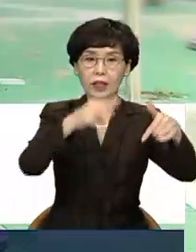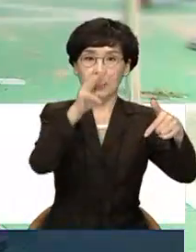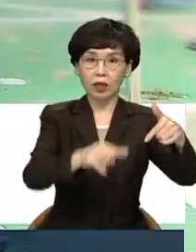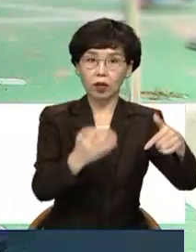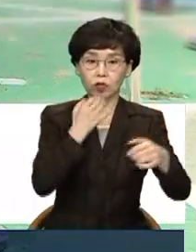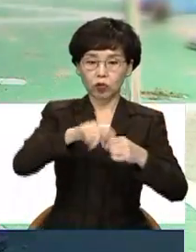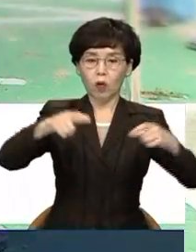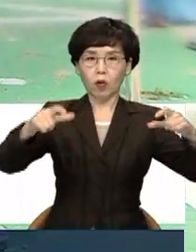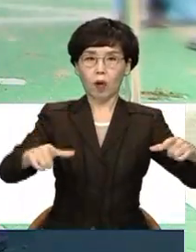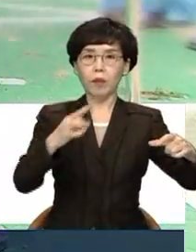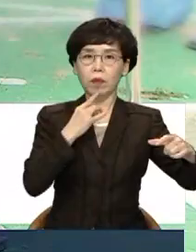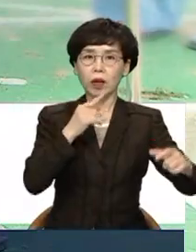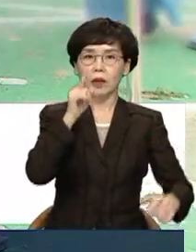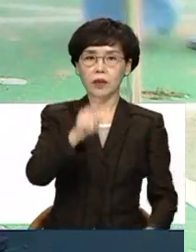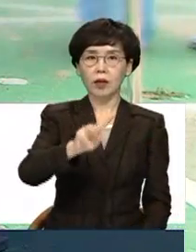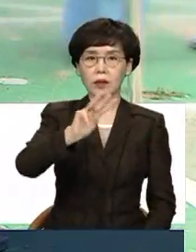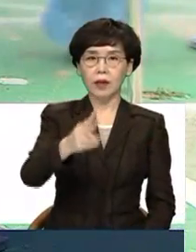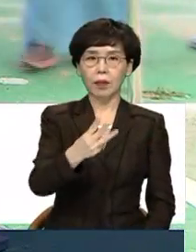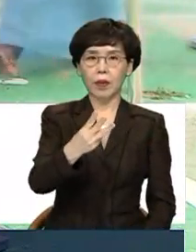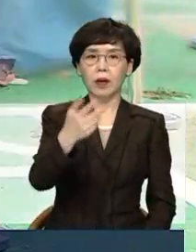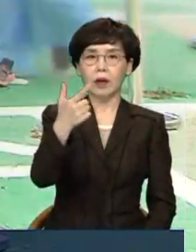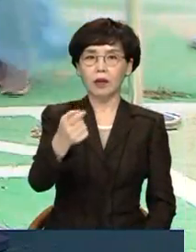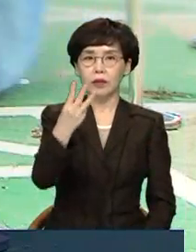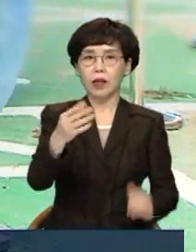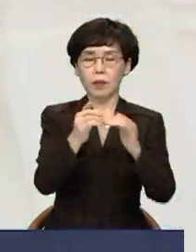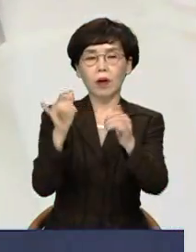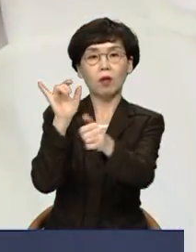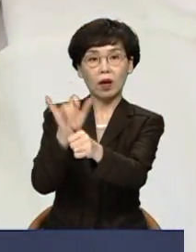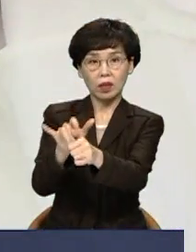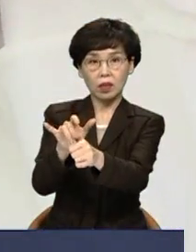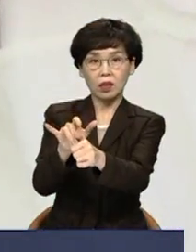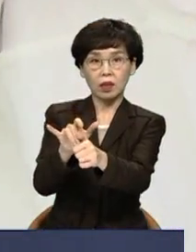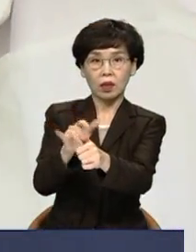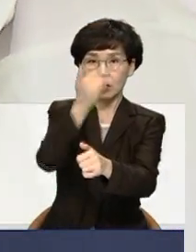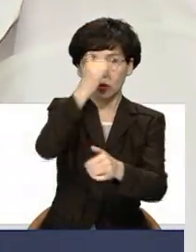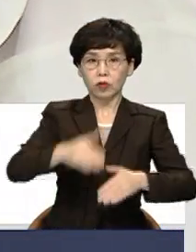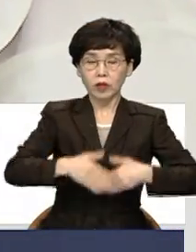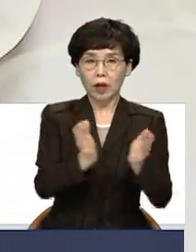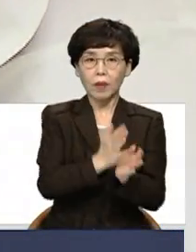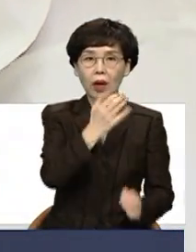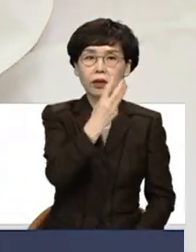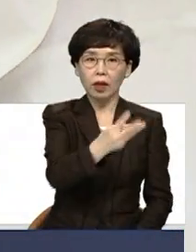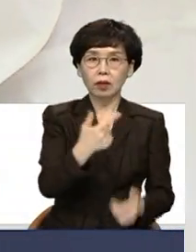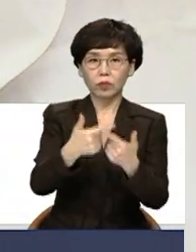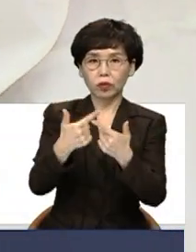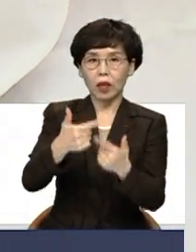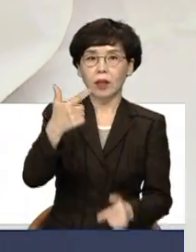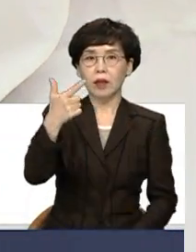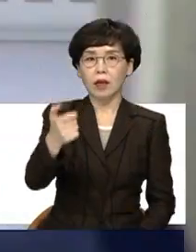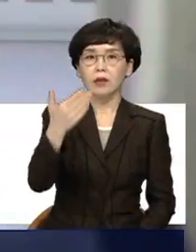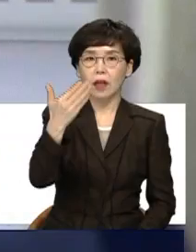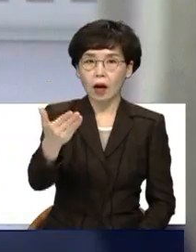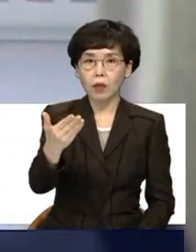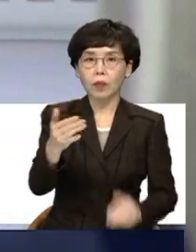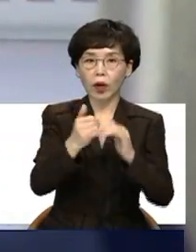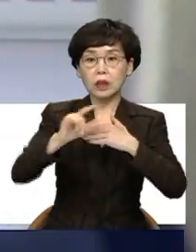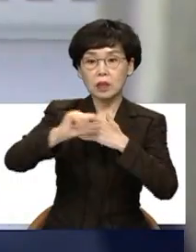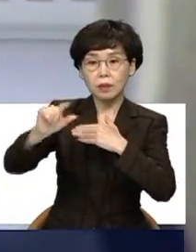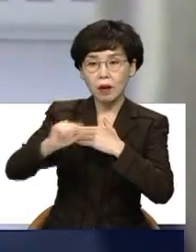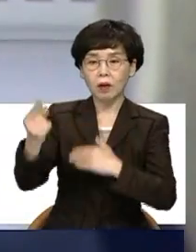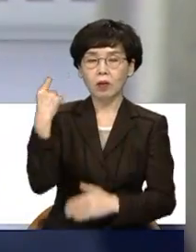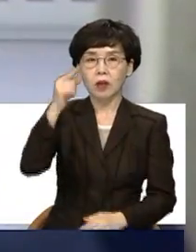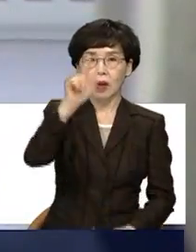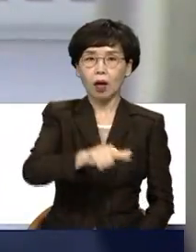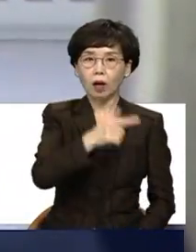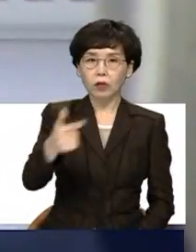수도권에서 11,300 63명이 추가 가면 됐습니다 충남 93 명 부산 69명 등 비수도권 에서도 어제 하루